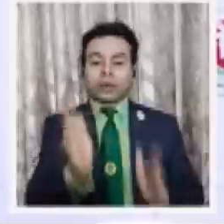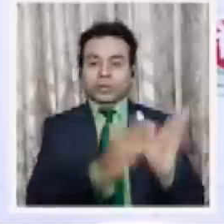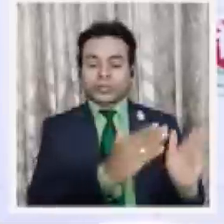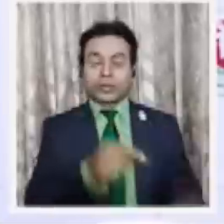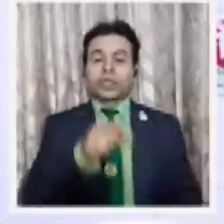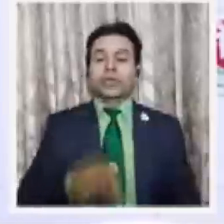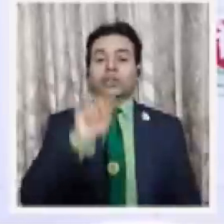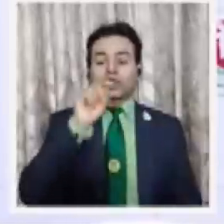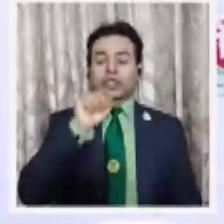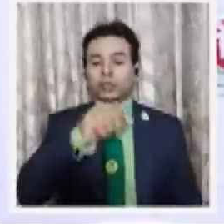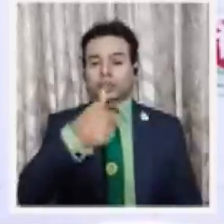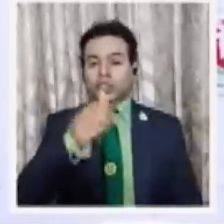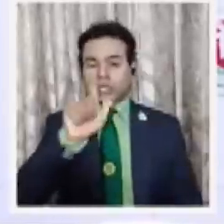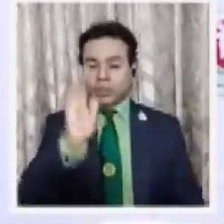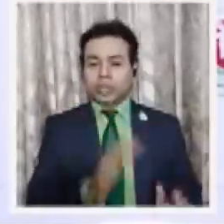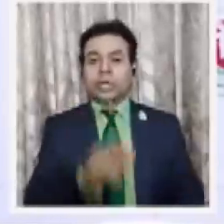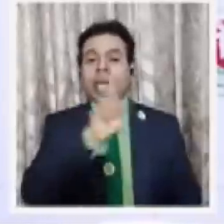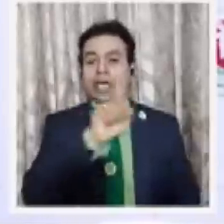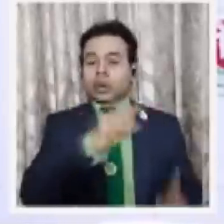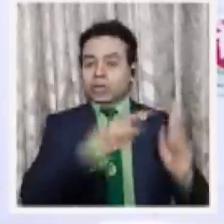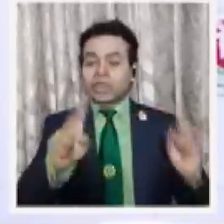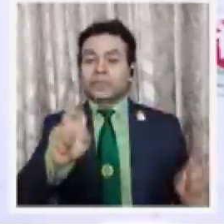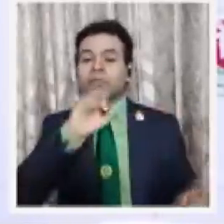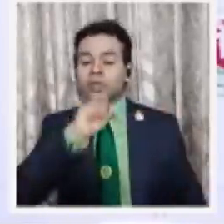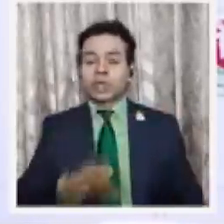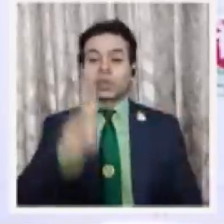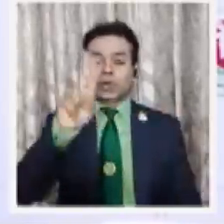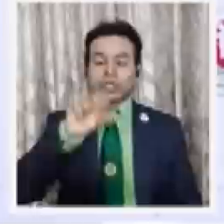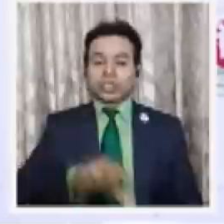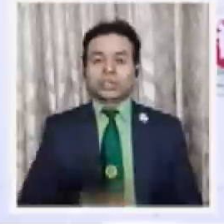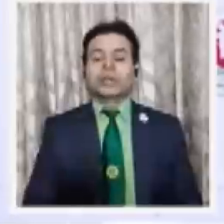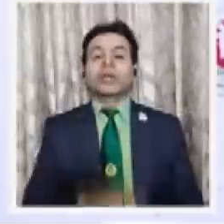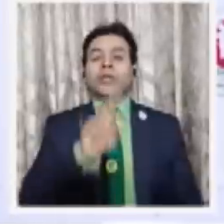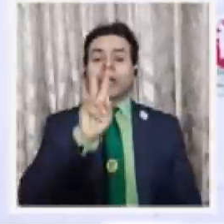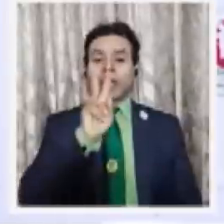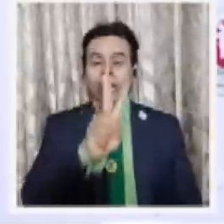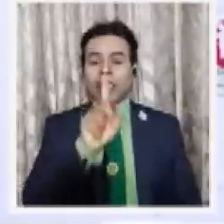এ পর্যন্ত বয়স বিভাজনে মৃত্যুর সংখ্যা 0-10 বছর 18 জন,